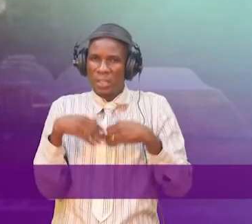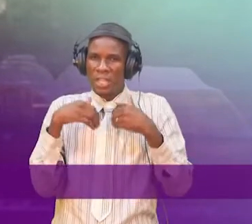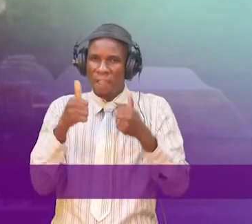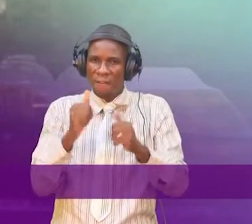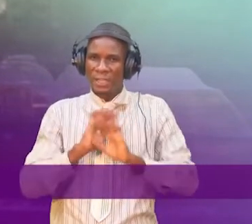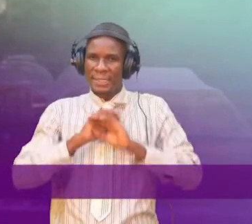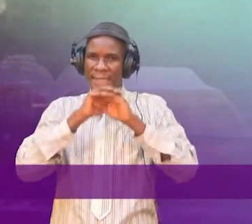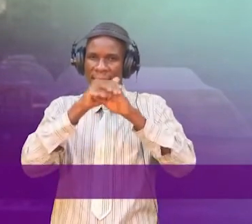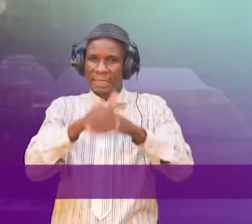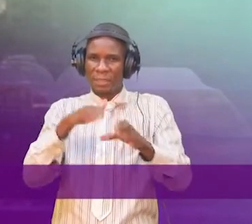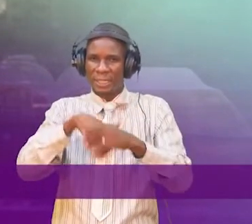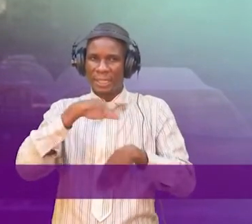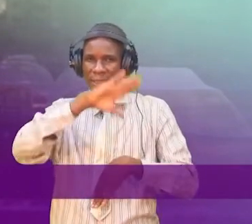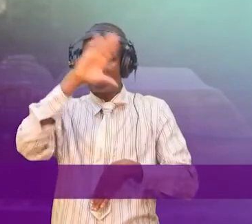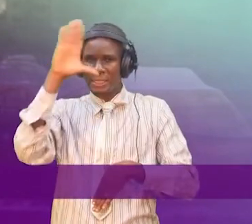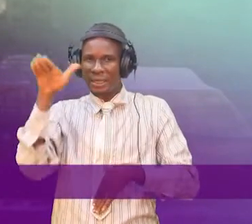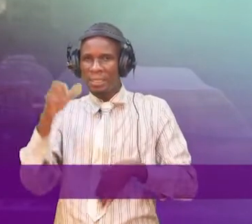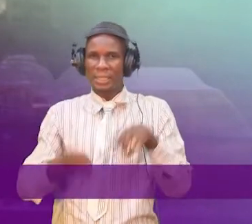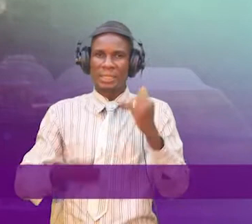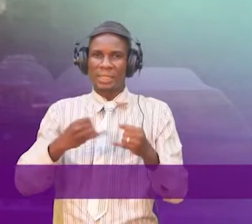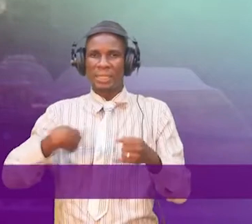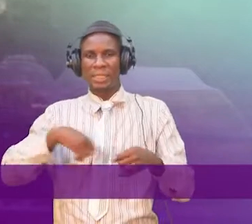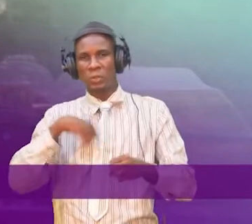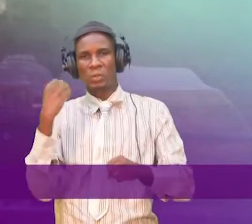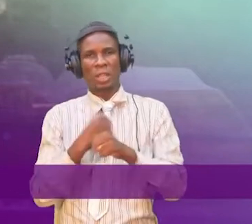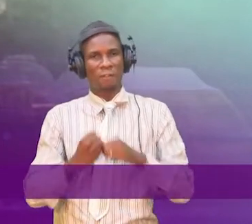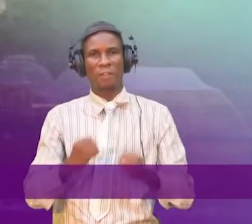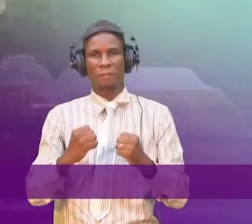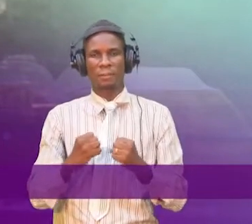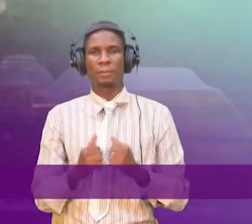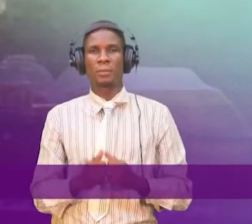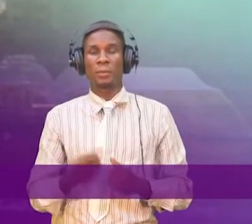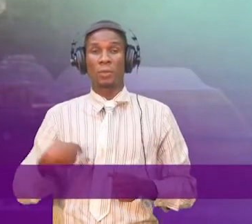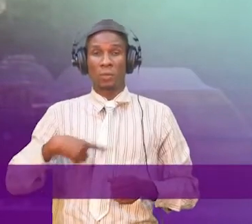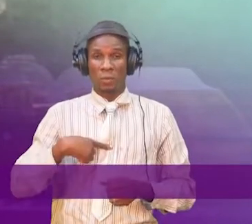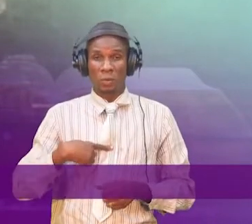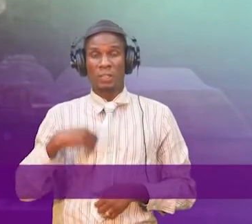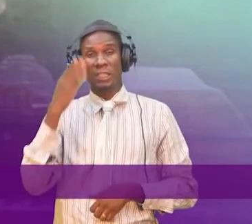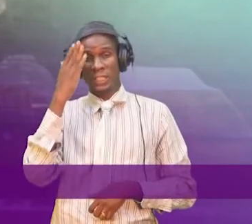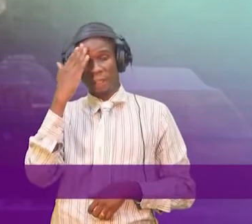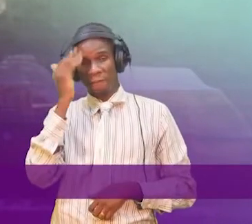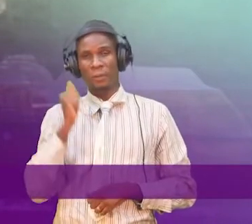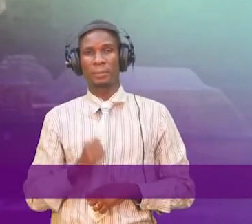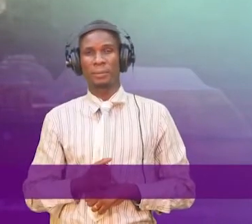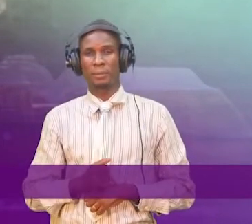Tokoki kozwa lobiko te tokoki kokoma na lola te na makasi na biso moko atako tozali malamu